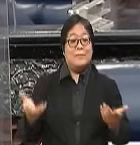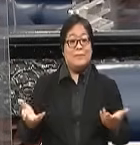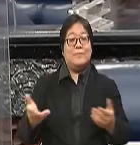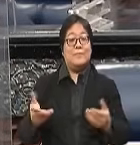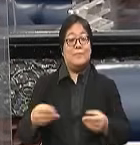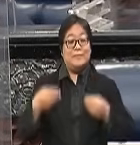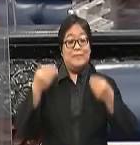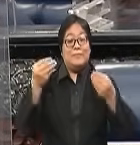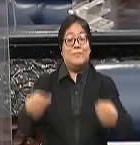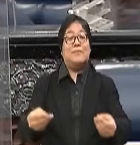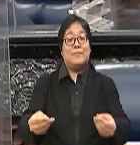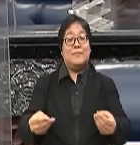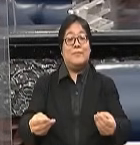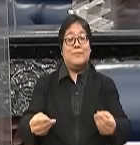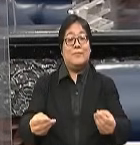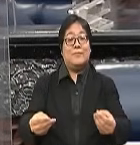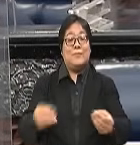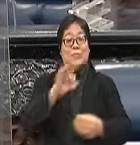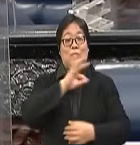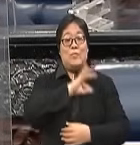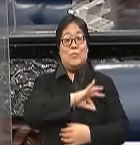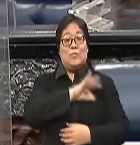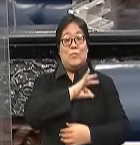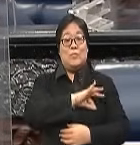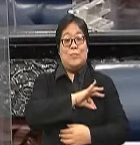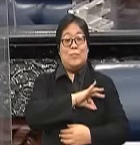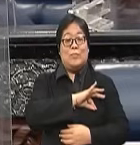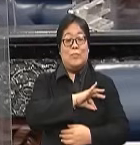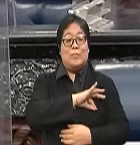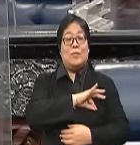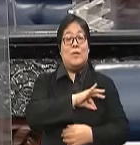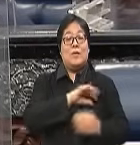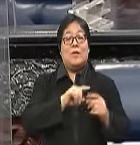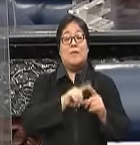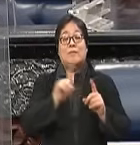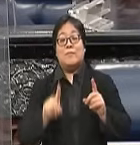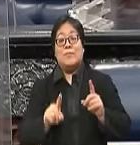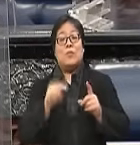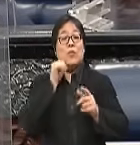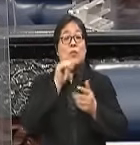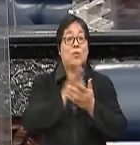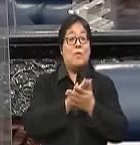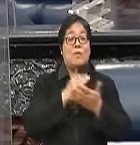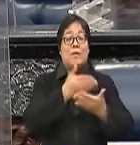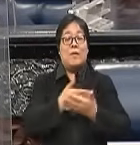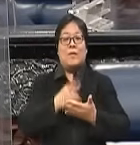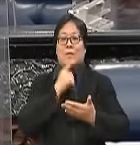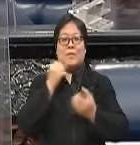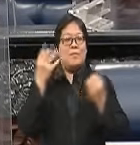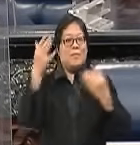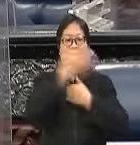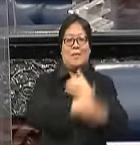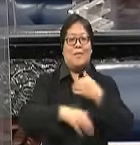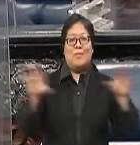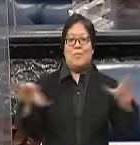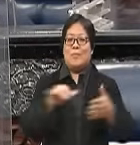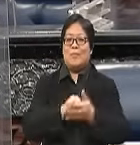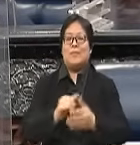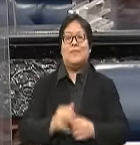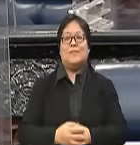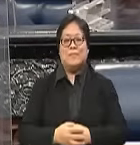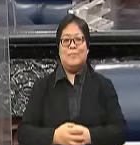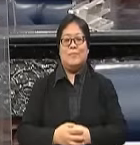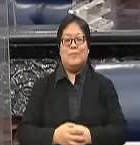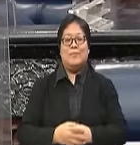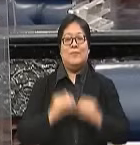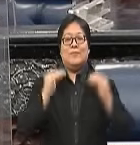bagi Faidah kepada tanggungan dia tuh minta banyak negara dalam dunia yang buat macam tu